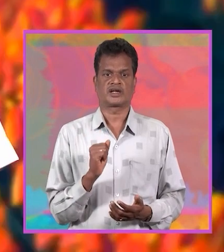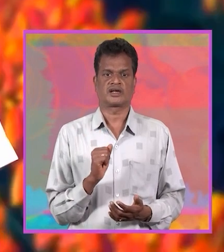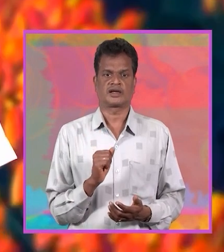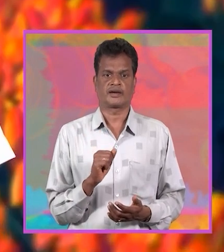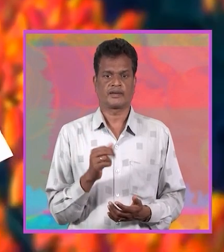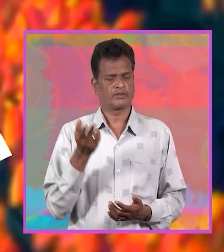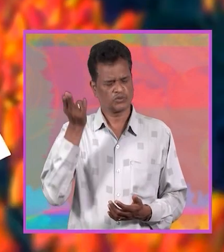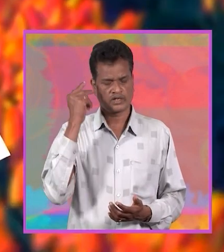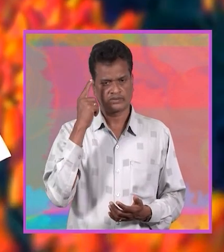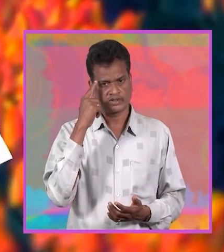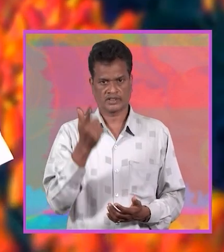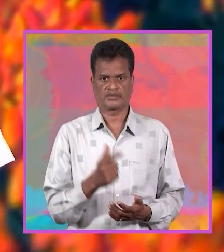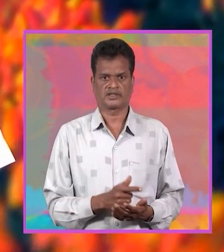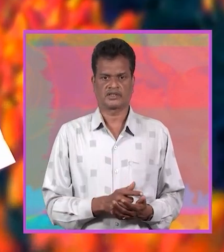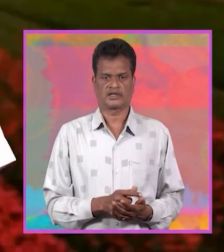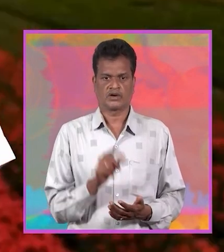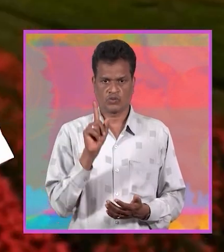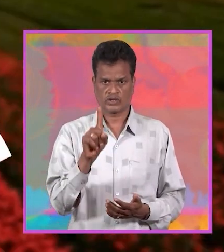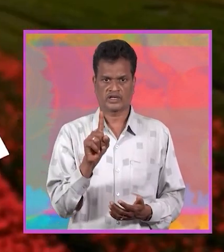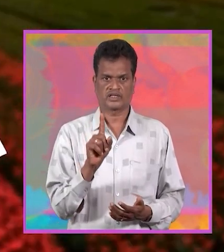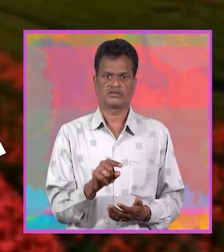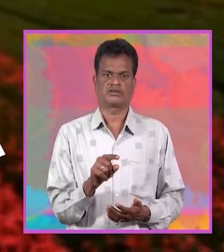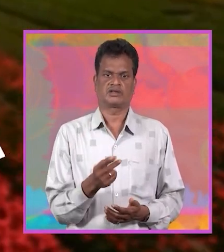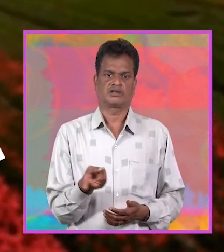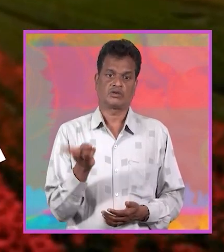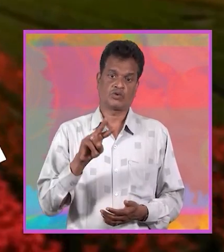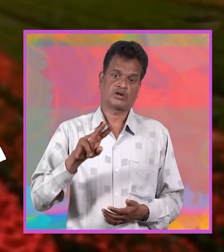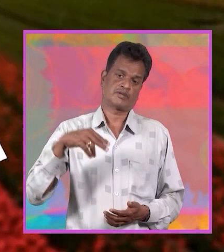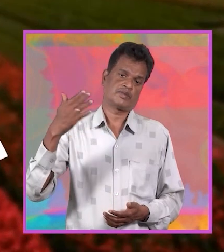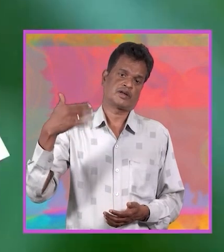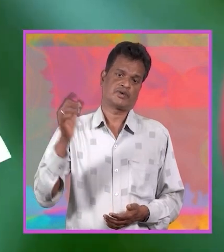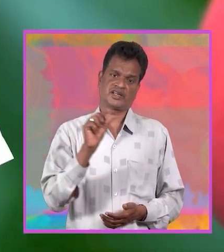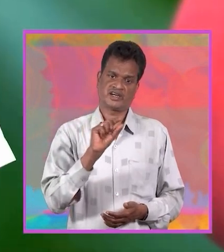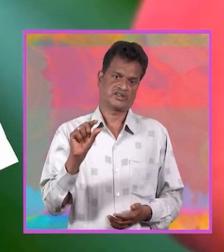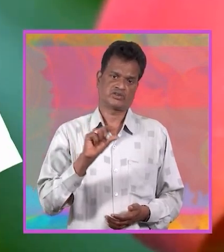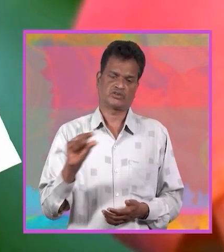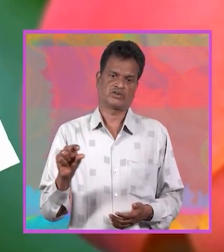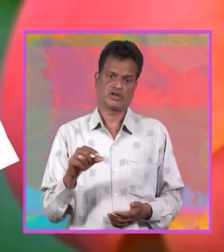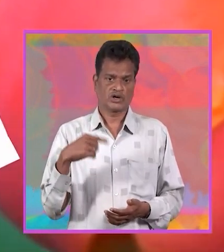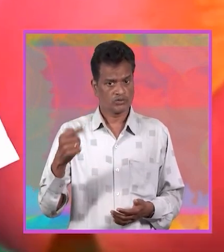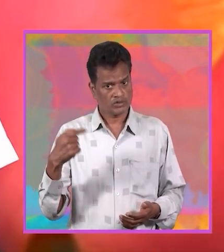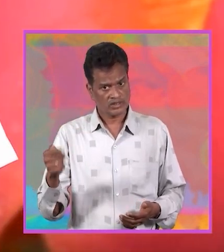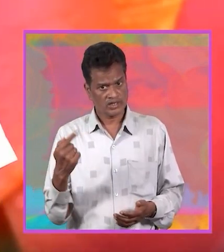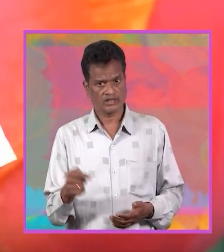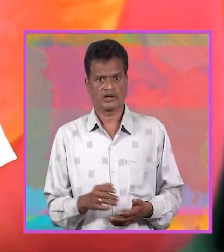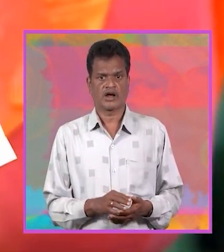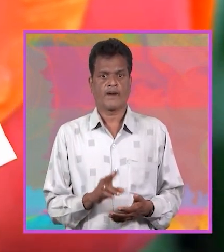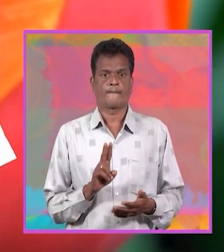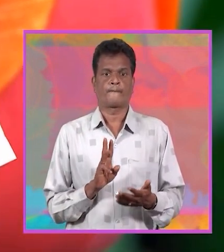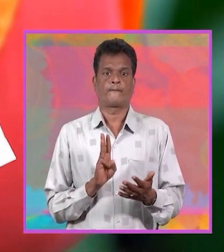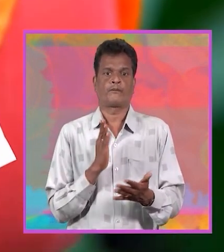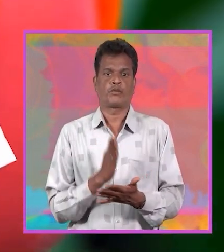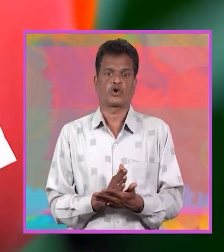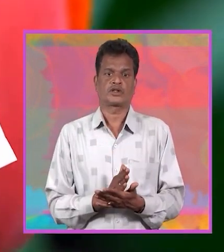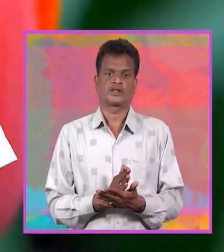பார்த்திருப்பீர்கள். ஓர் எழுத்தோ அது ஒன்றுக்கு மேற்பட்ட எழுத்துக்கள் தொடர்ந்து நின்று பொருளை தந்தால்